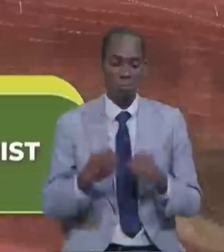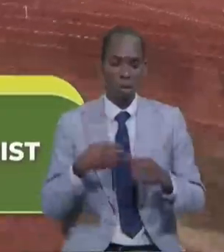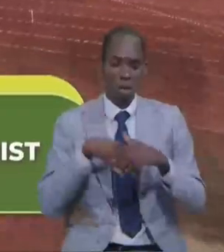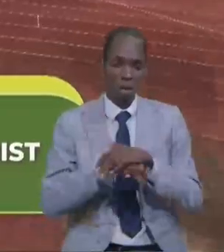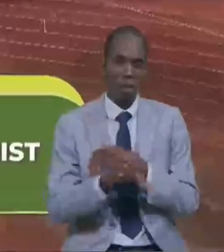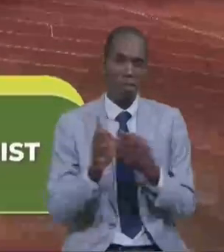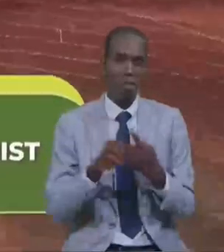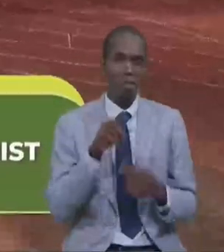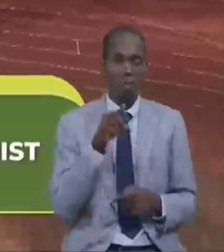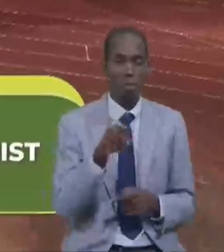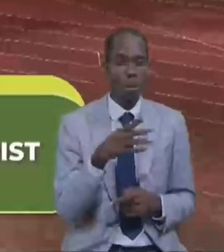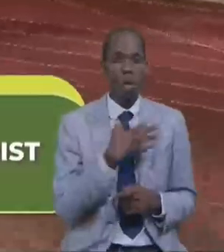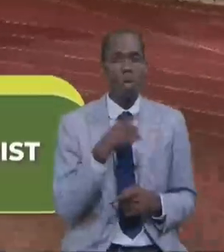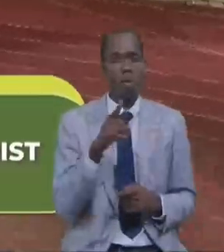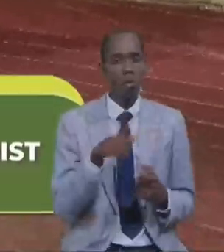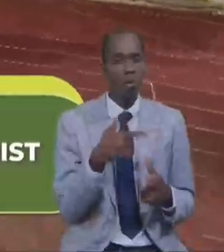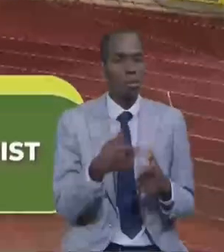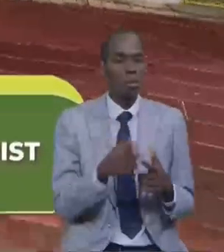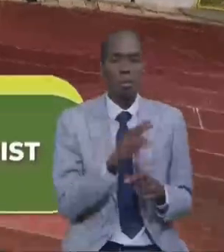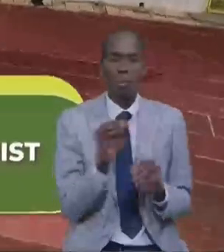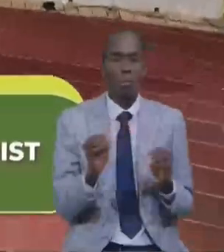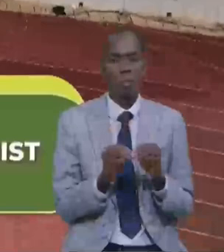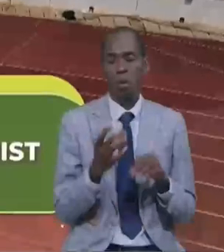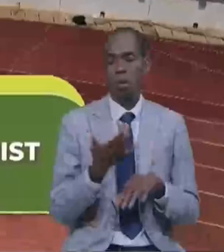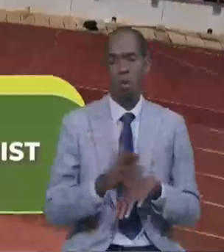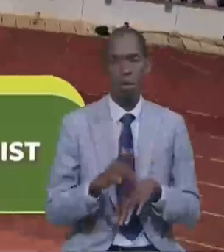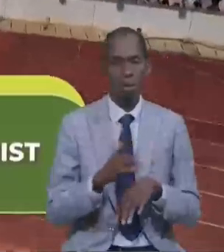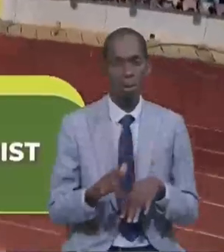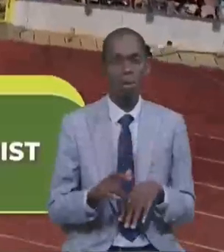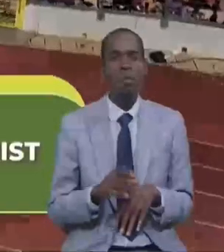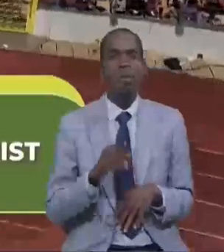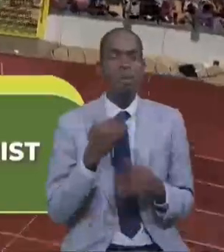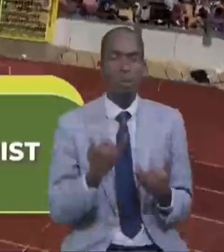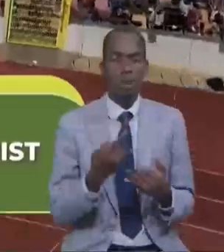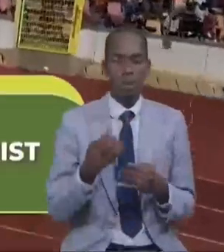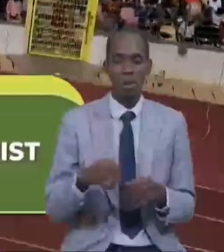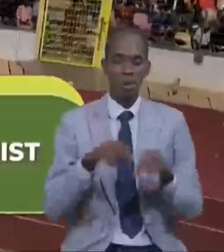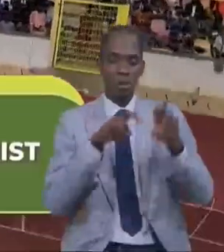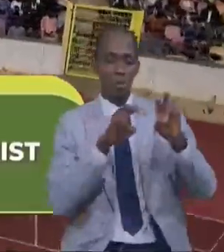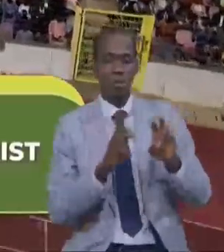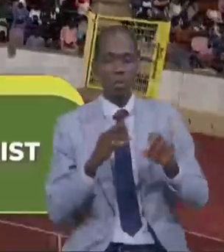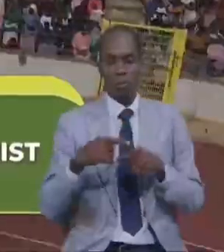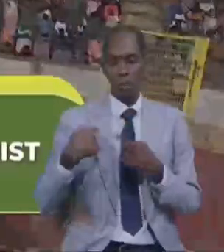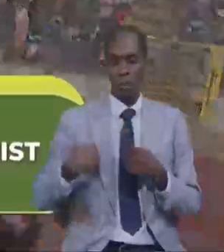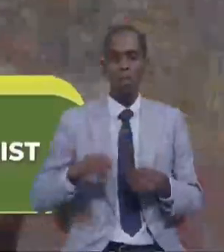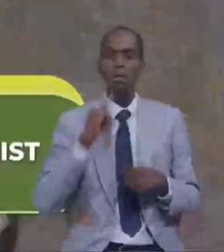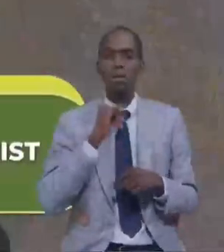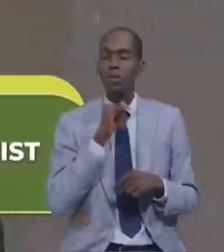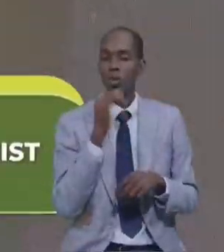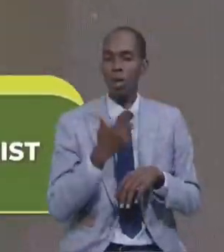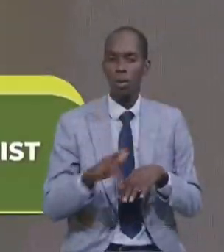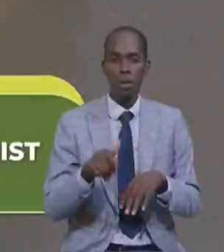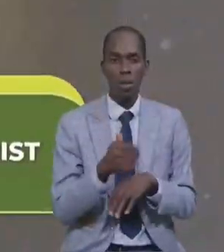plus vacant. Vous vivez maintenant dans la foi, par la foi, par la foi,